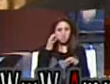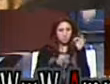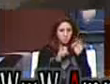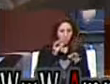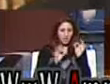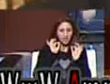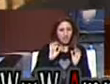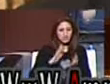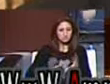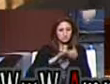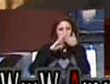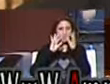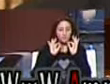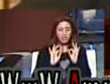الموازنة،